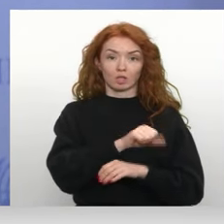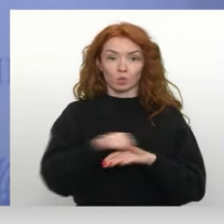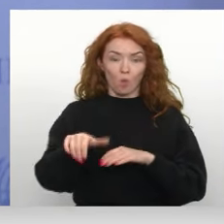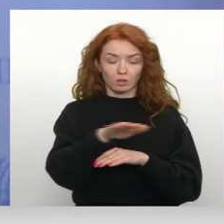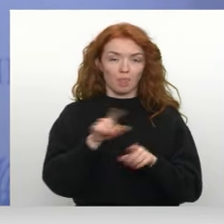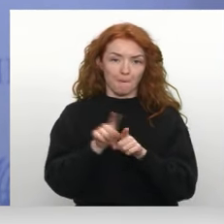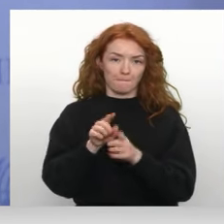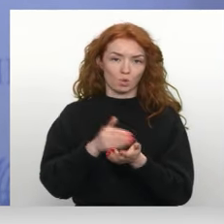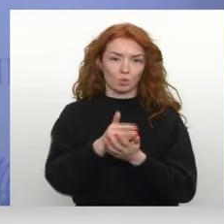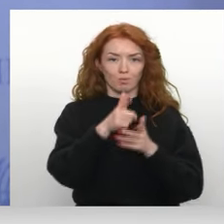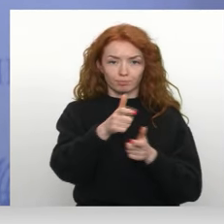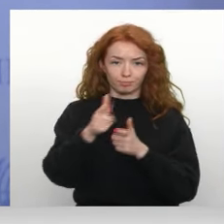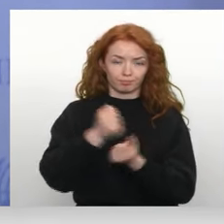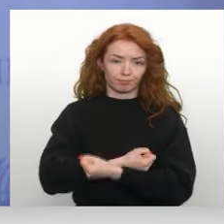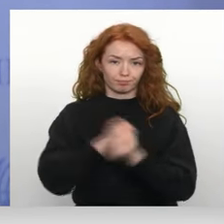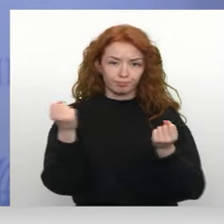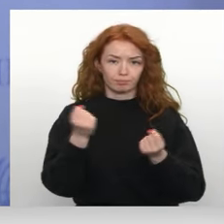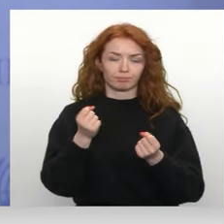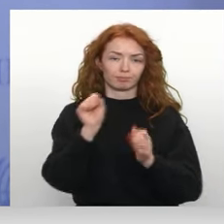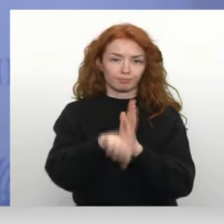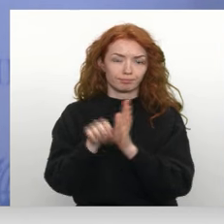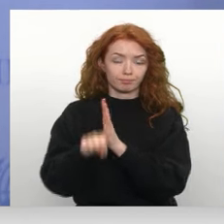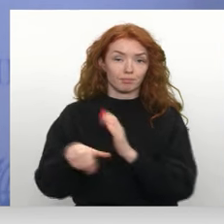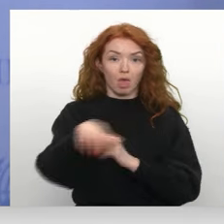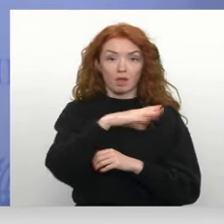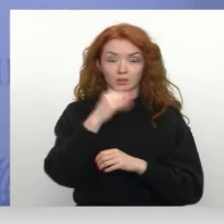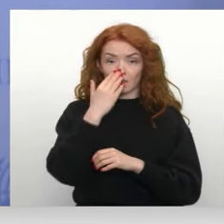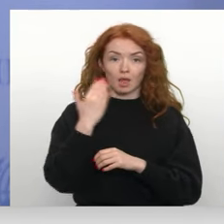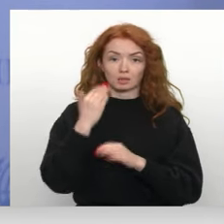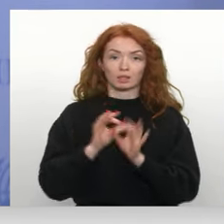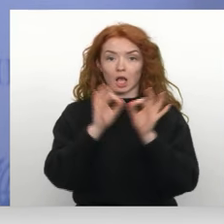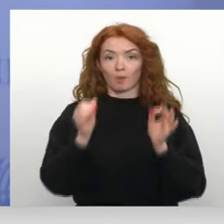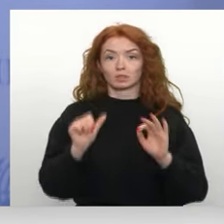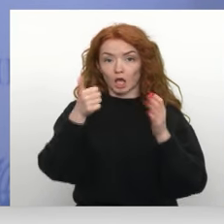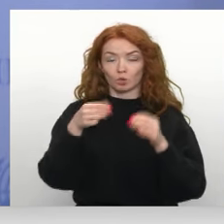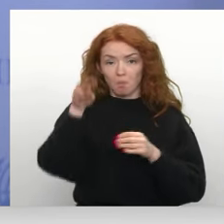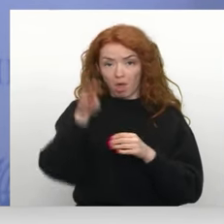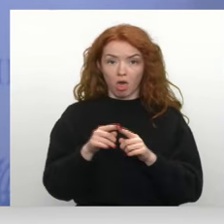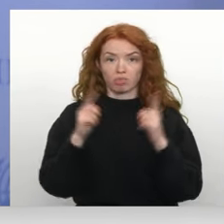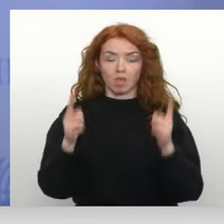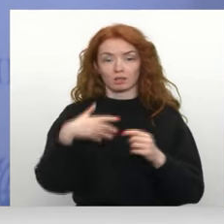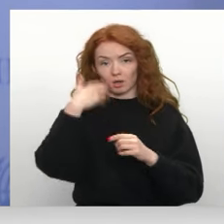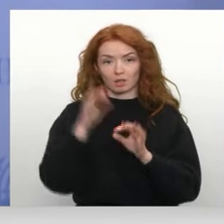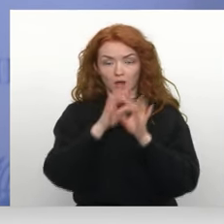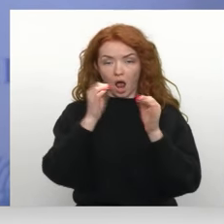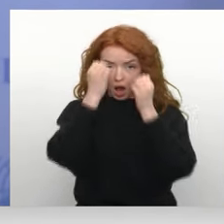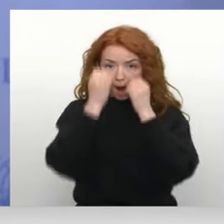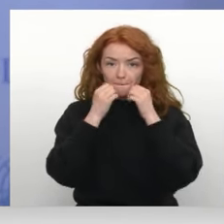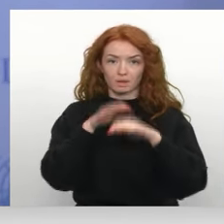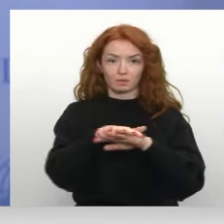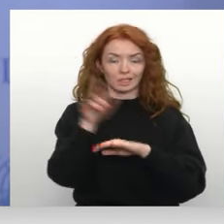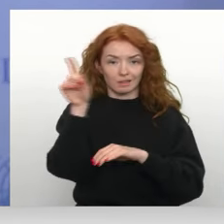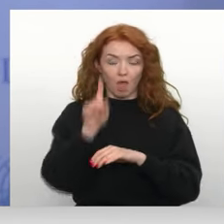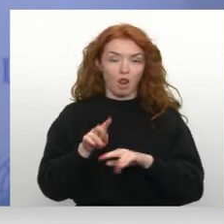bombardēšana un asinsizliešana mēs nesen iegājām sestajā mēnesī kopš sākās hamas terorakti izraēlā un